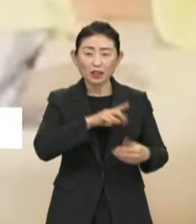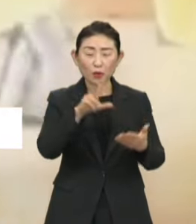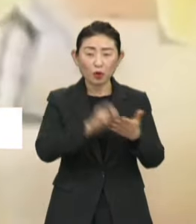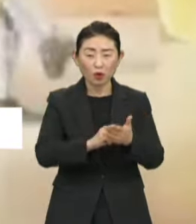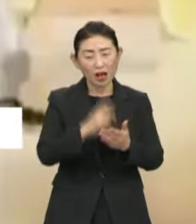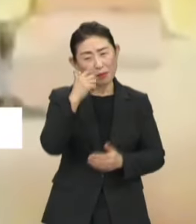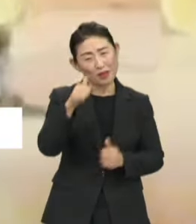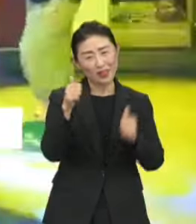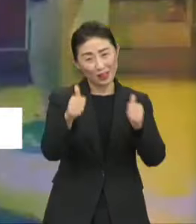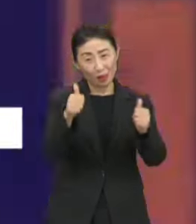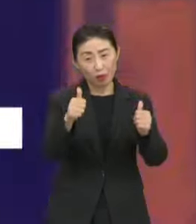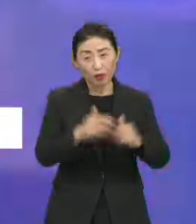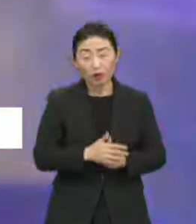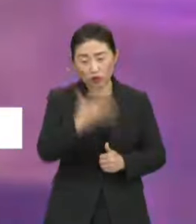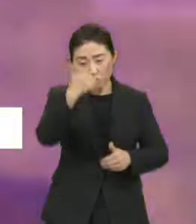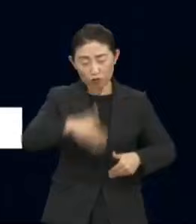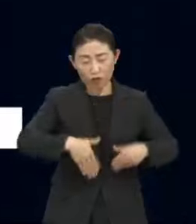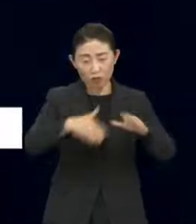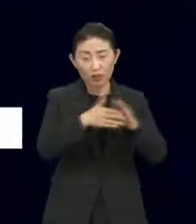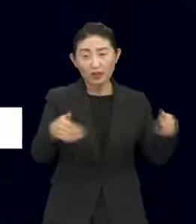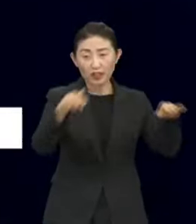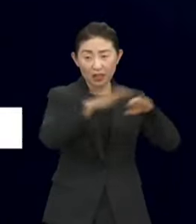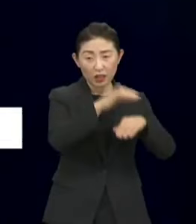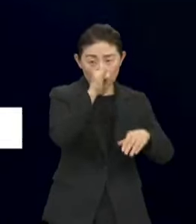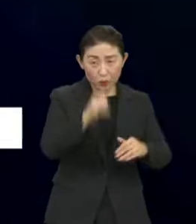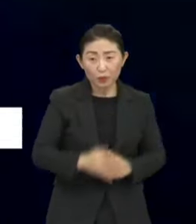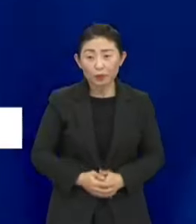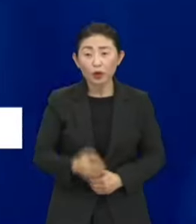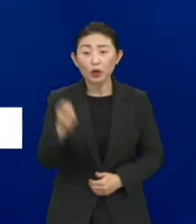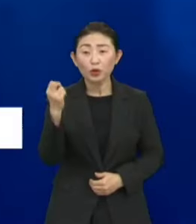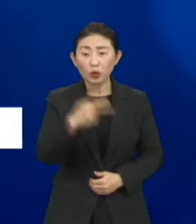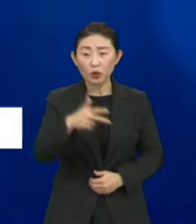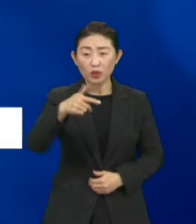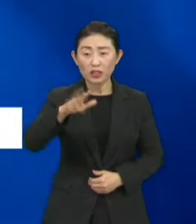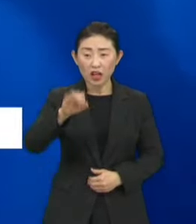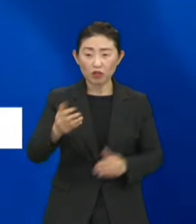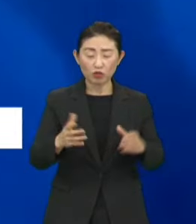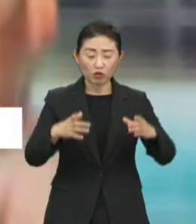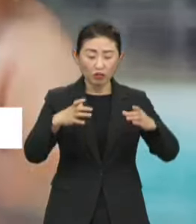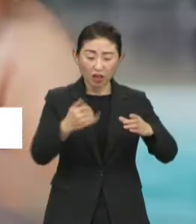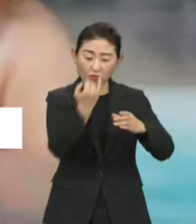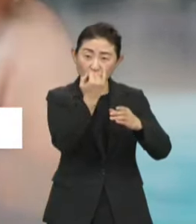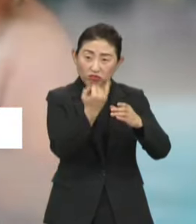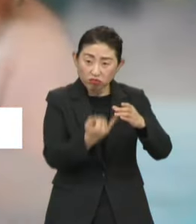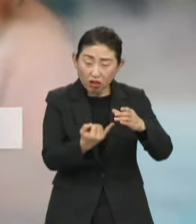충남 문예회관에서, 백희나 작가의 원작을 뮤지컬로 한 장수탕